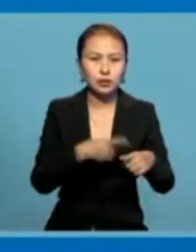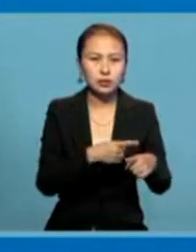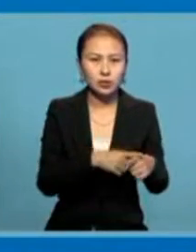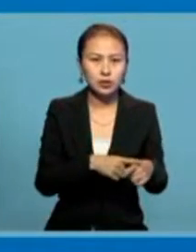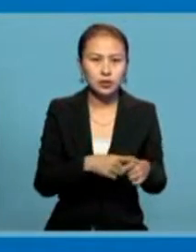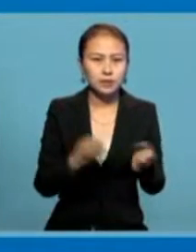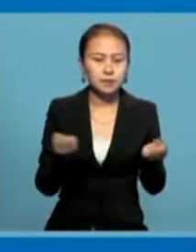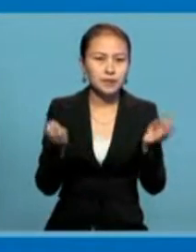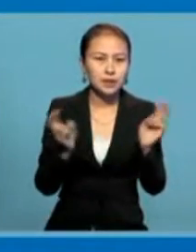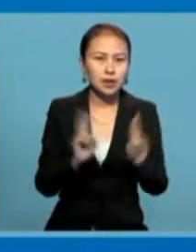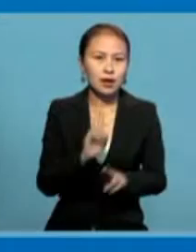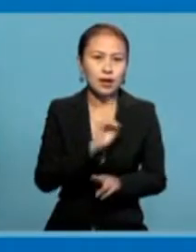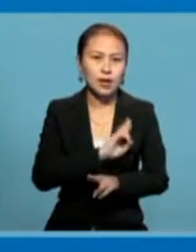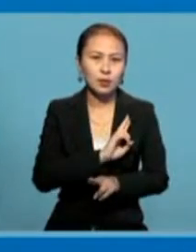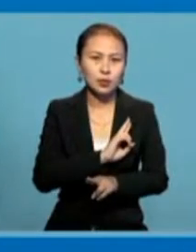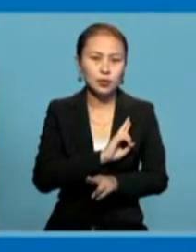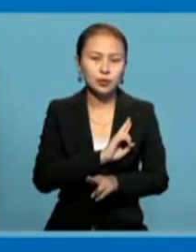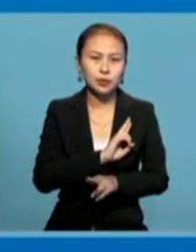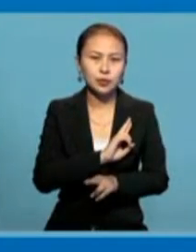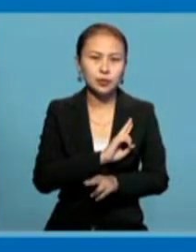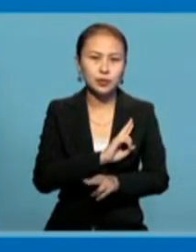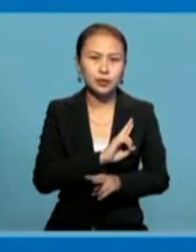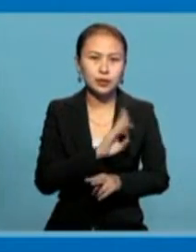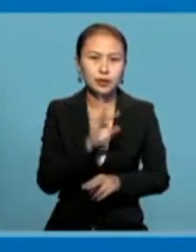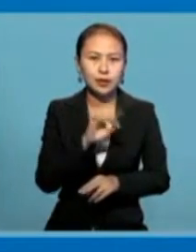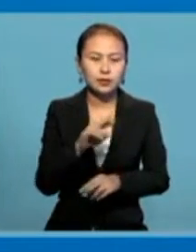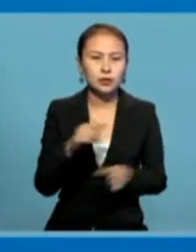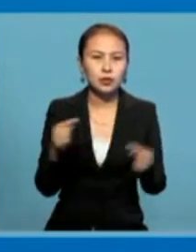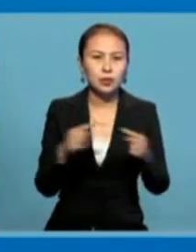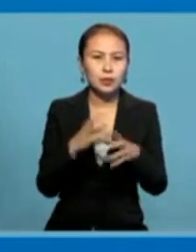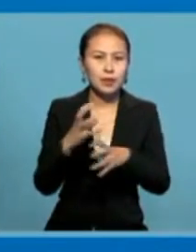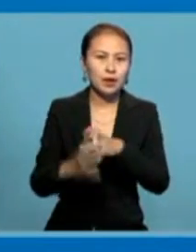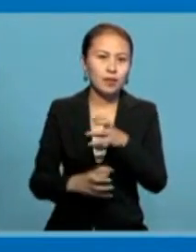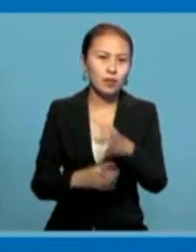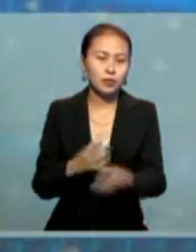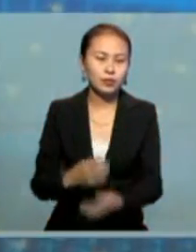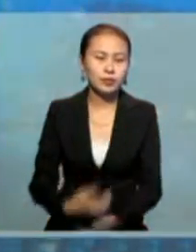чтобы специальные люди отслеживали тренд мирового развития.